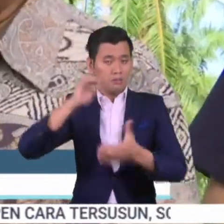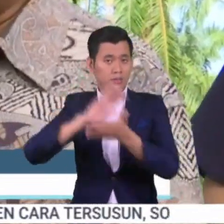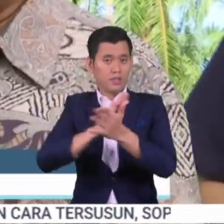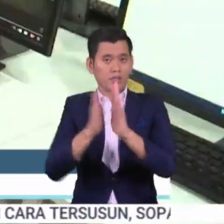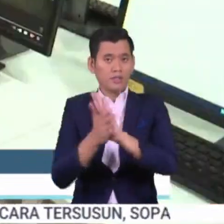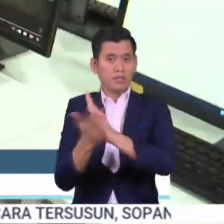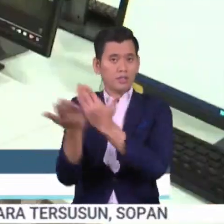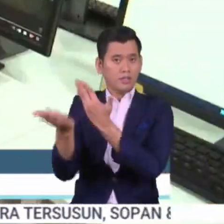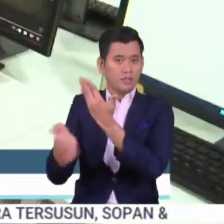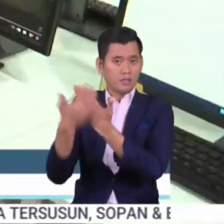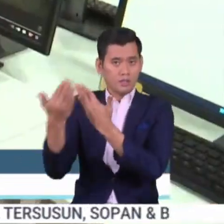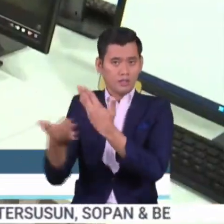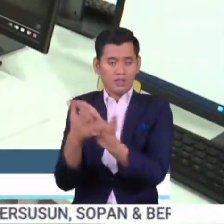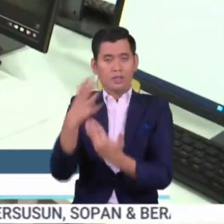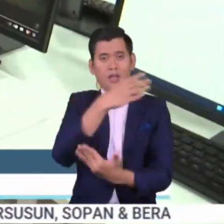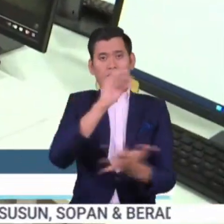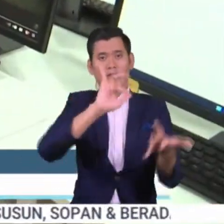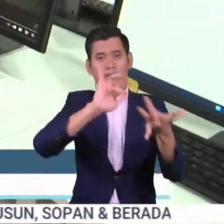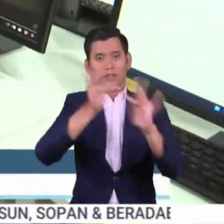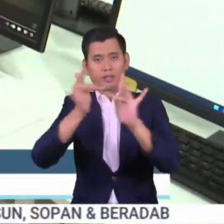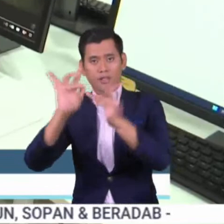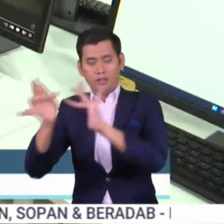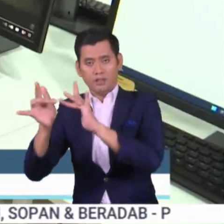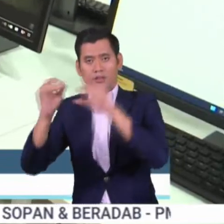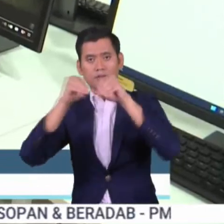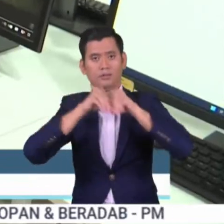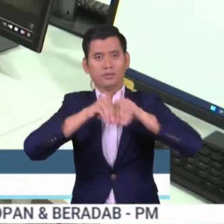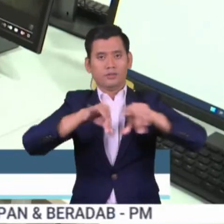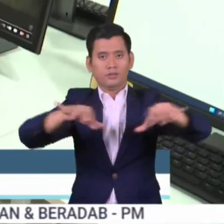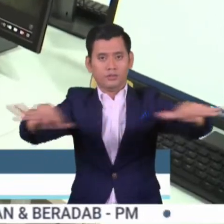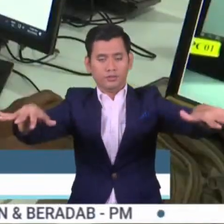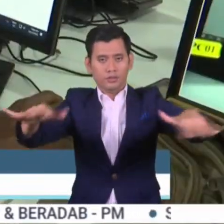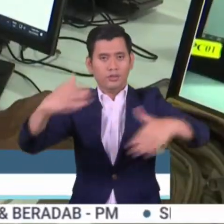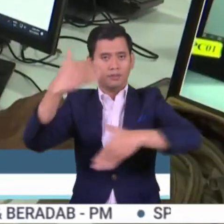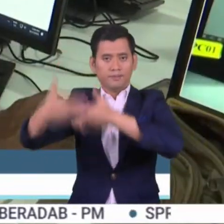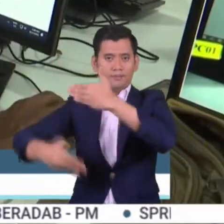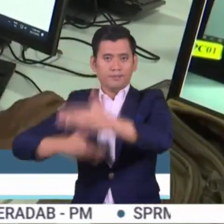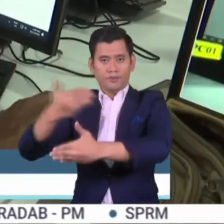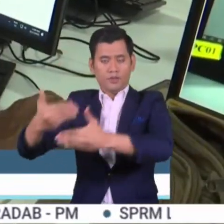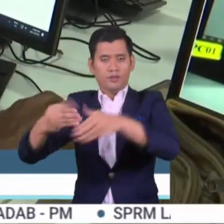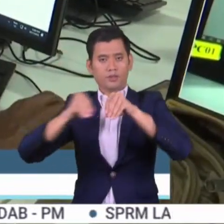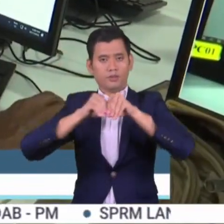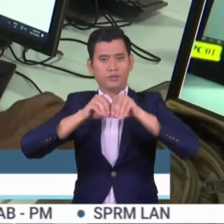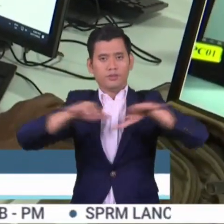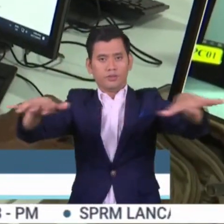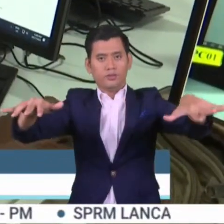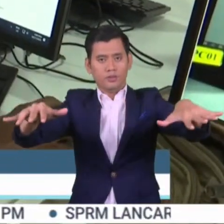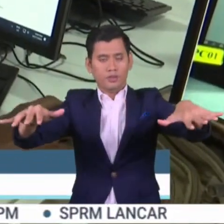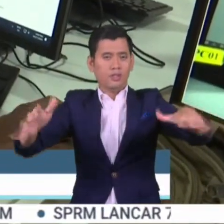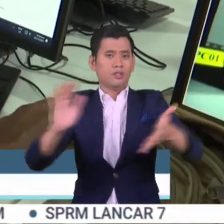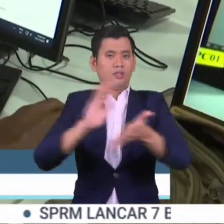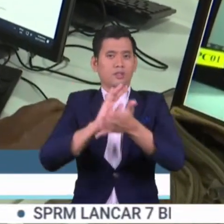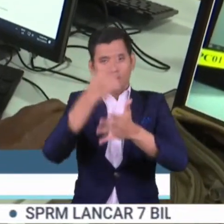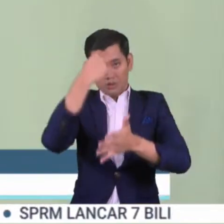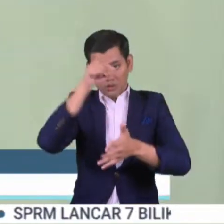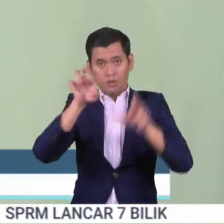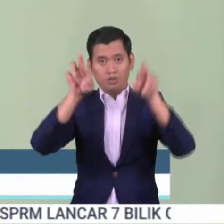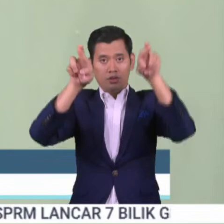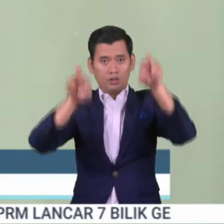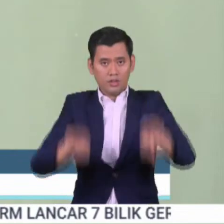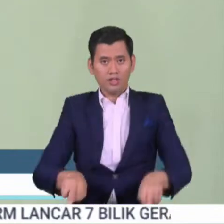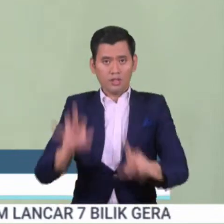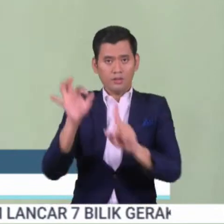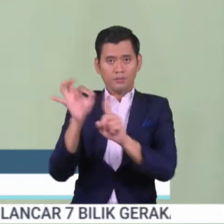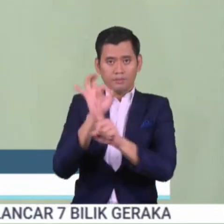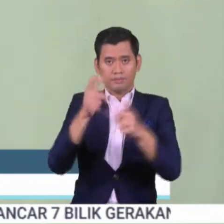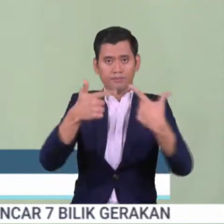lebih mudah dan rangkaian internet atau jalur lebar semakin luas. Bagi penduduk Pulau Pinang,